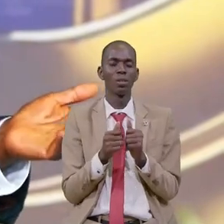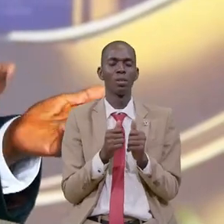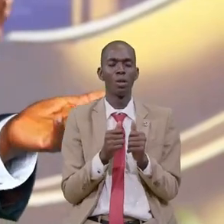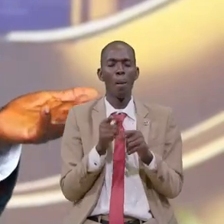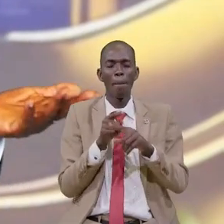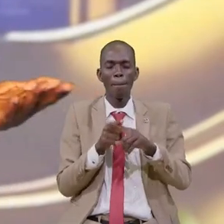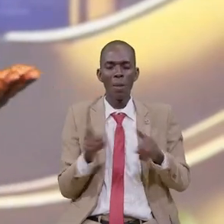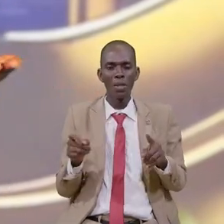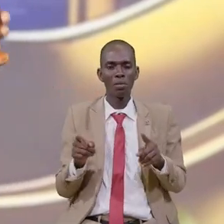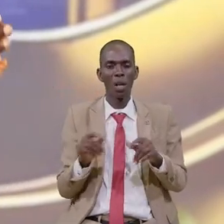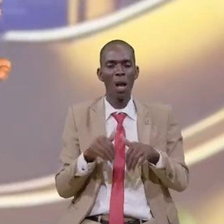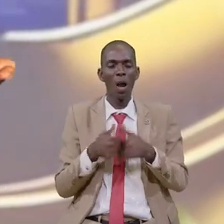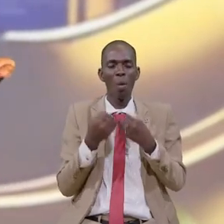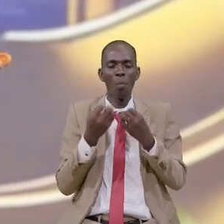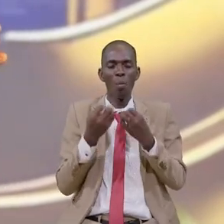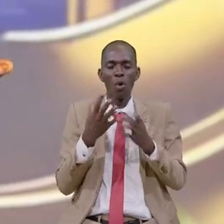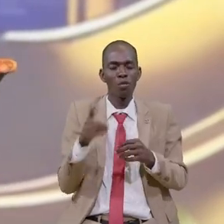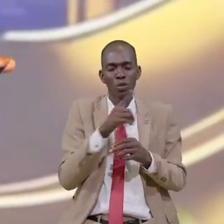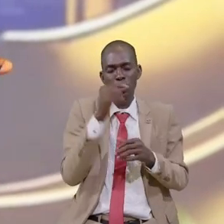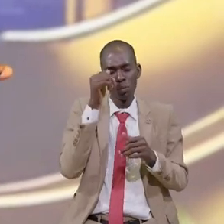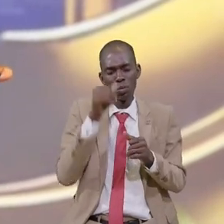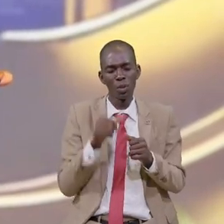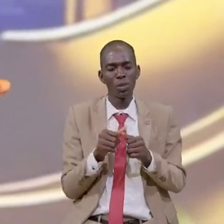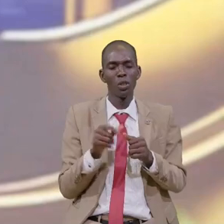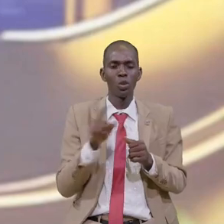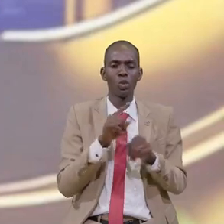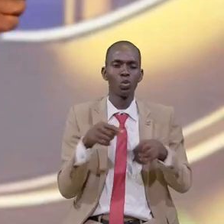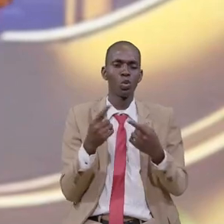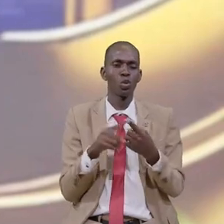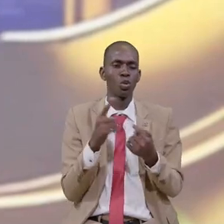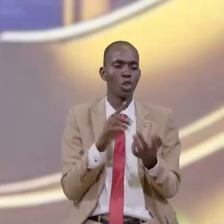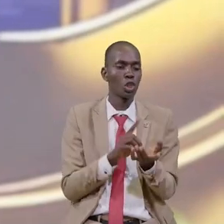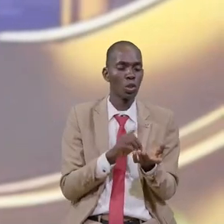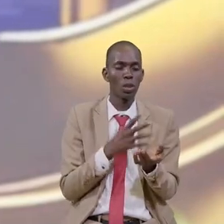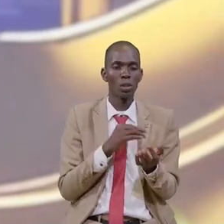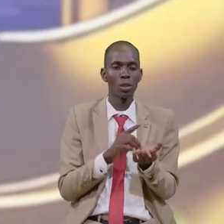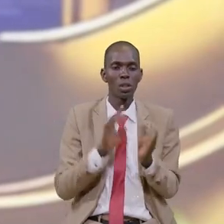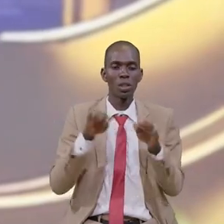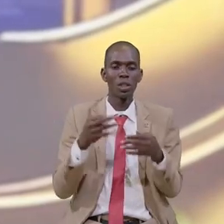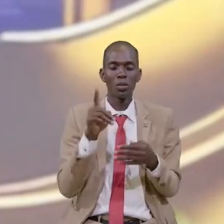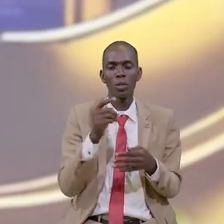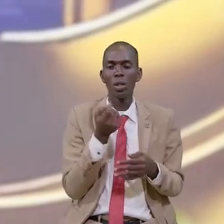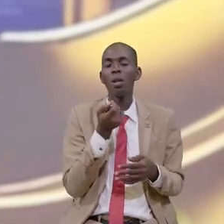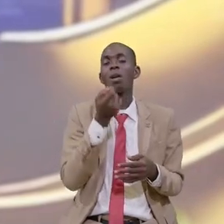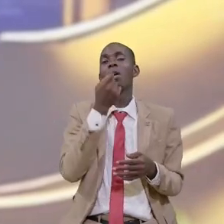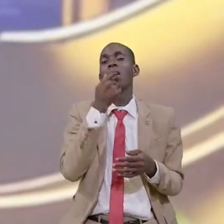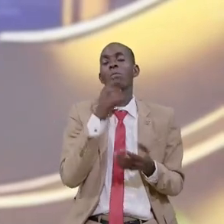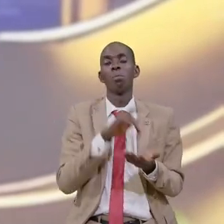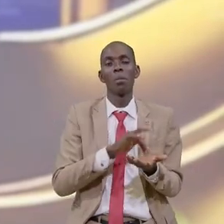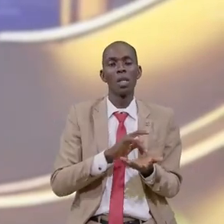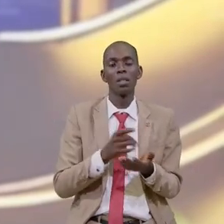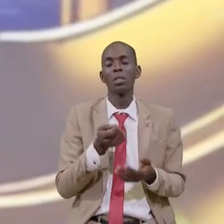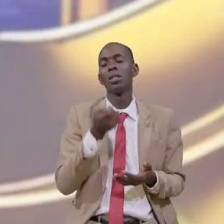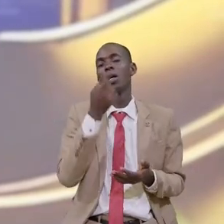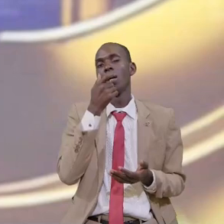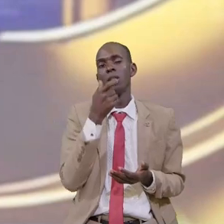Ils sont allés chez le docteur et il vous a donné les médicaments. Utilise ceci le matin, prends